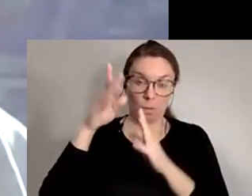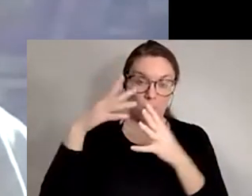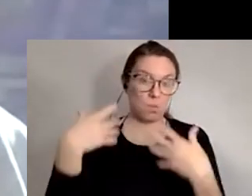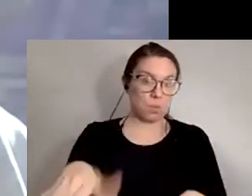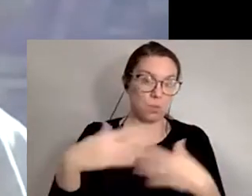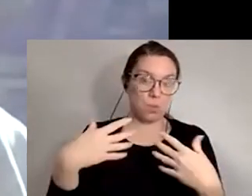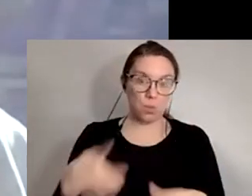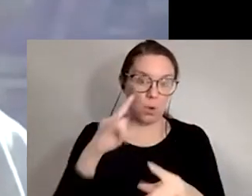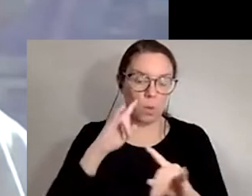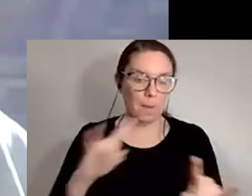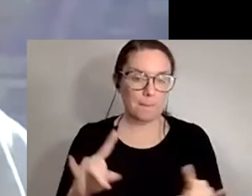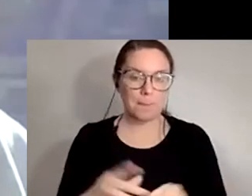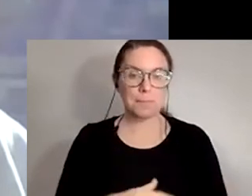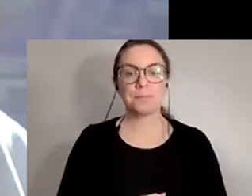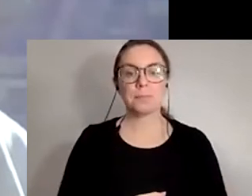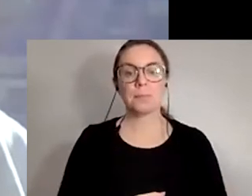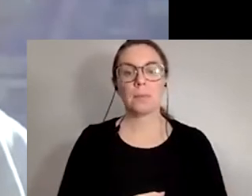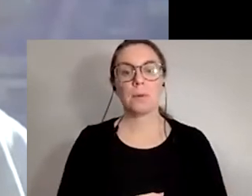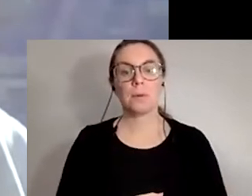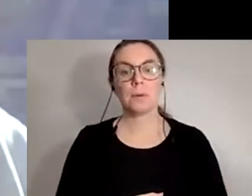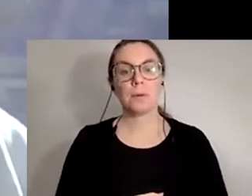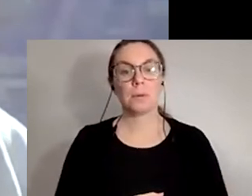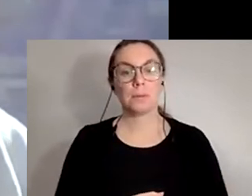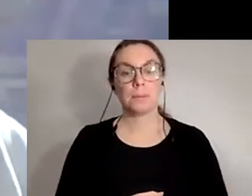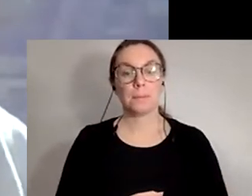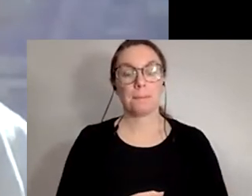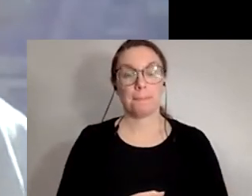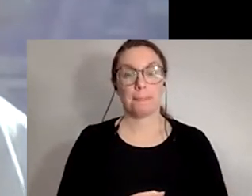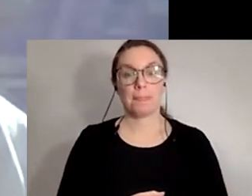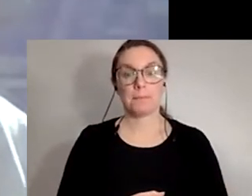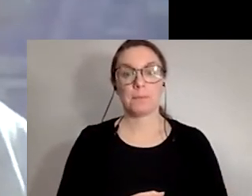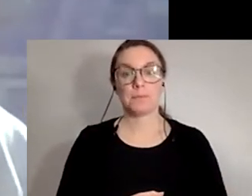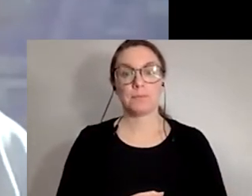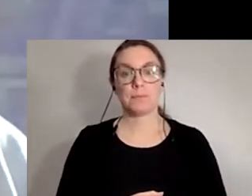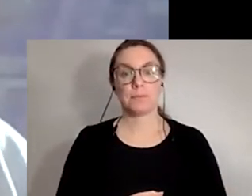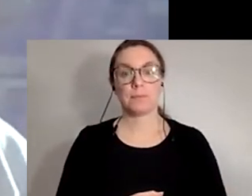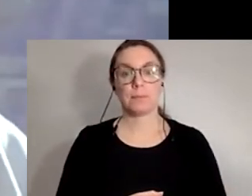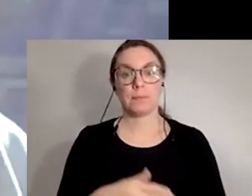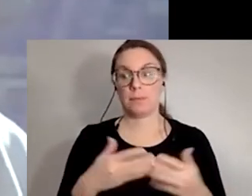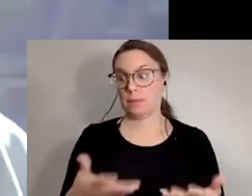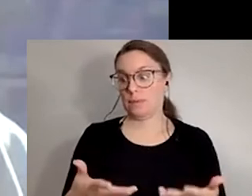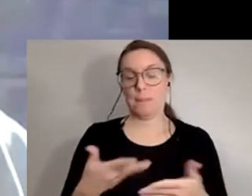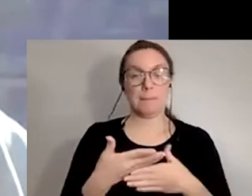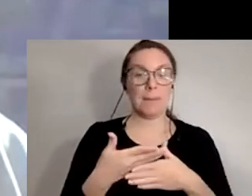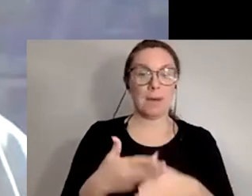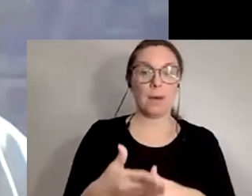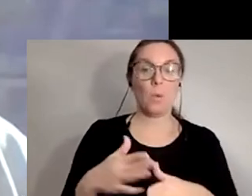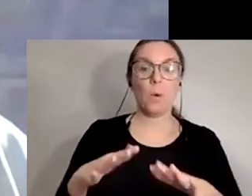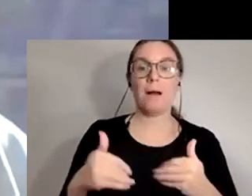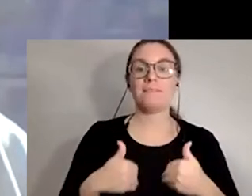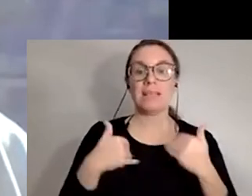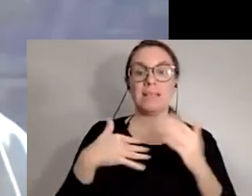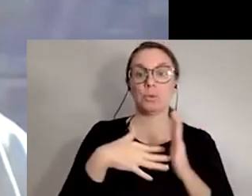directeur de la vie étudiante que nous préparons cette année, un axe très fort